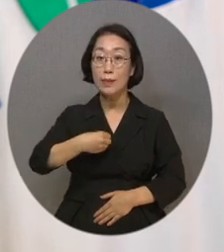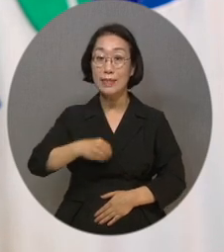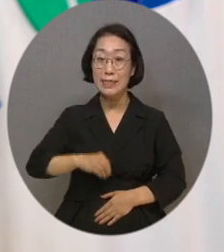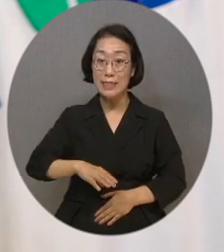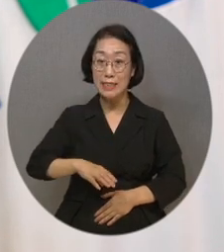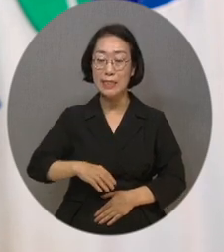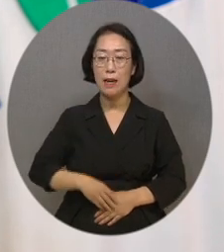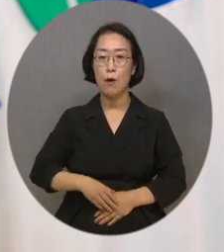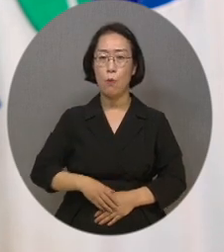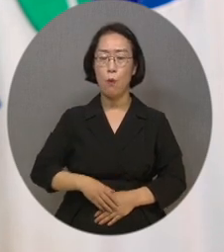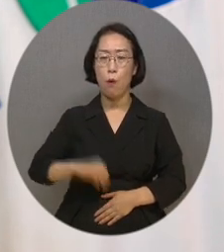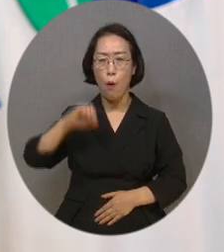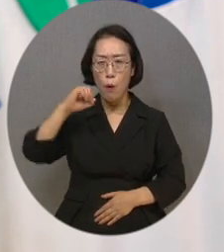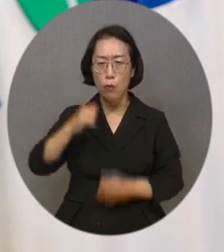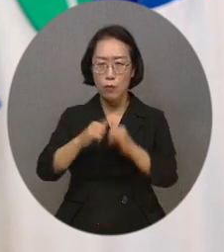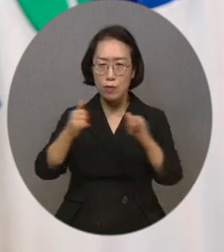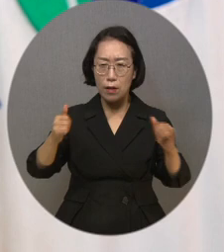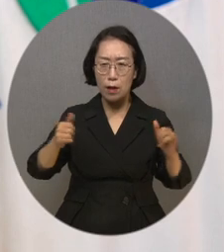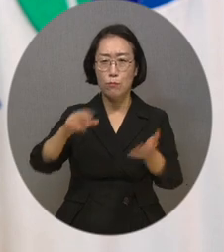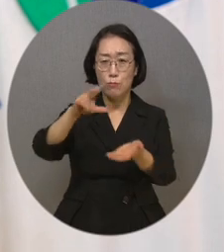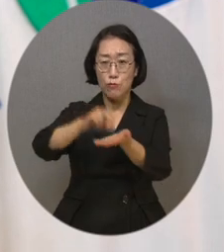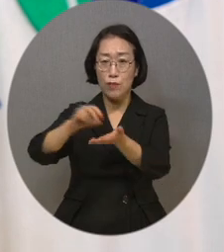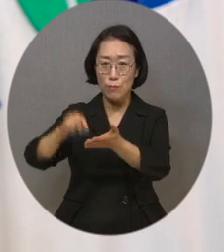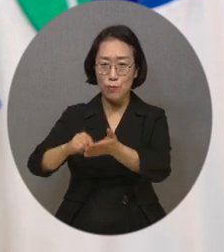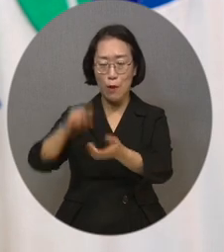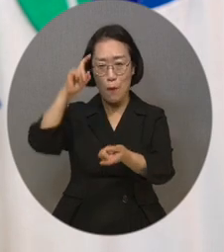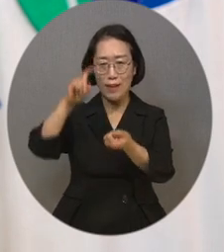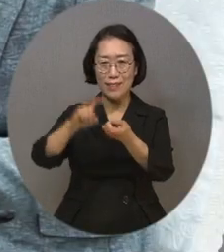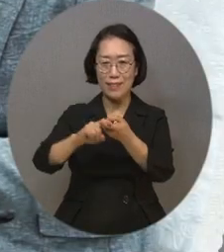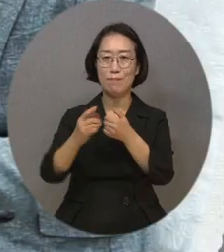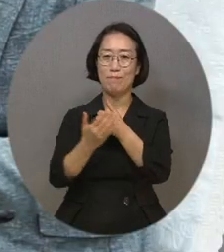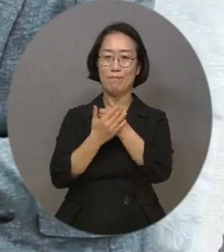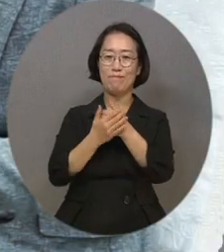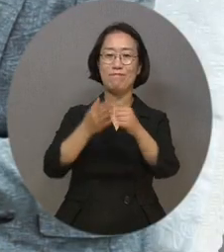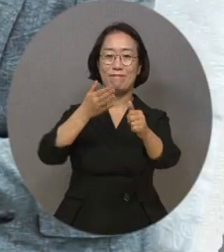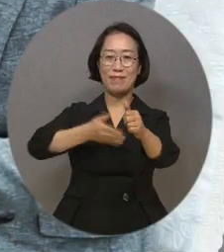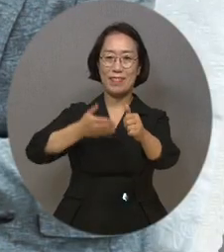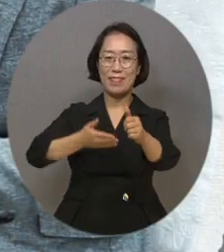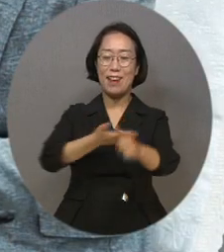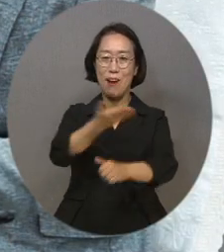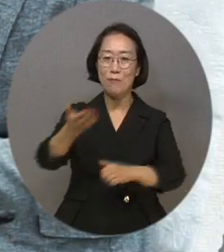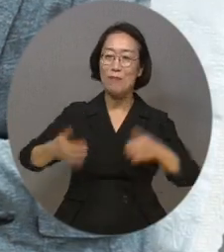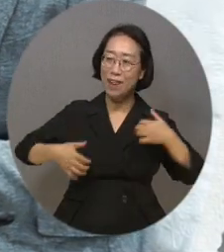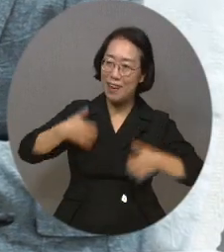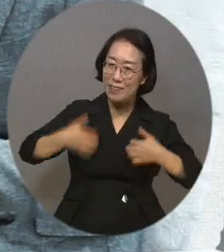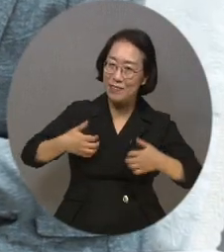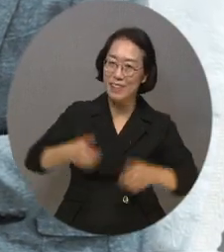해소에 많은 관심과 성원을 부탁을 드리겠습니다. 시청자 여러분 반갑습니다.